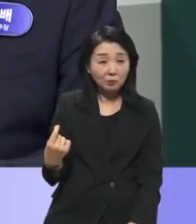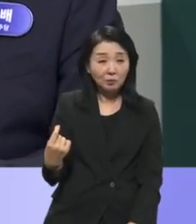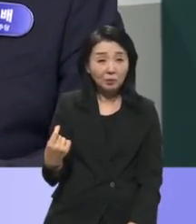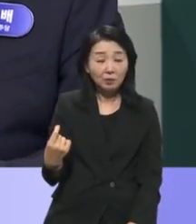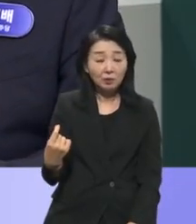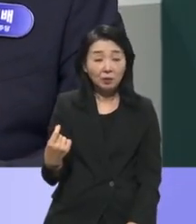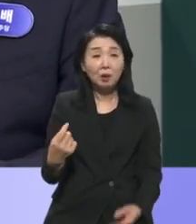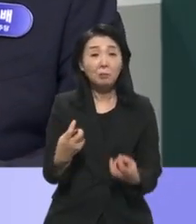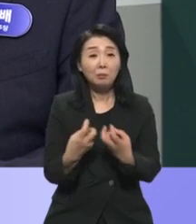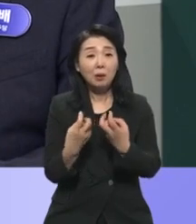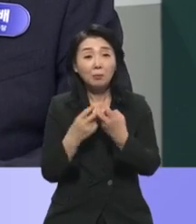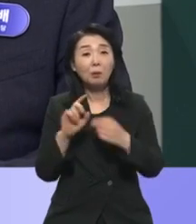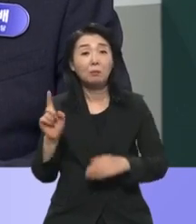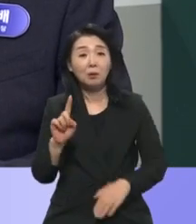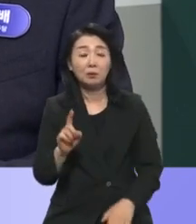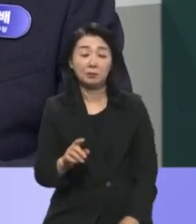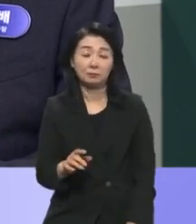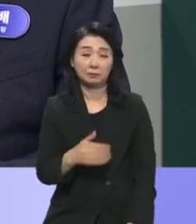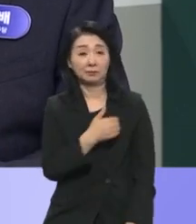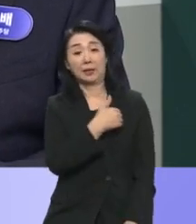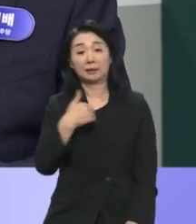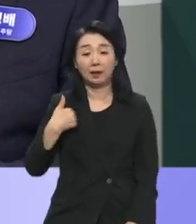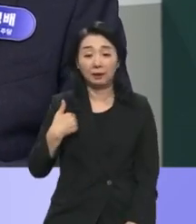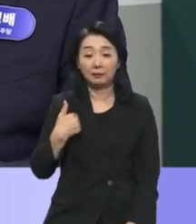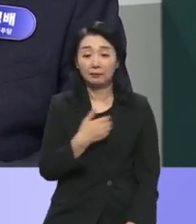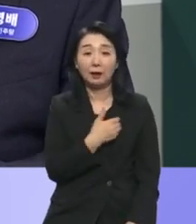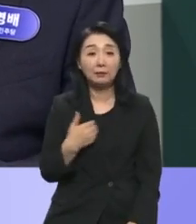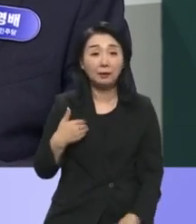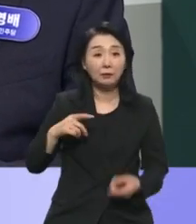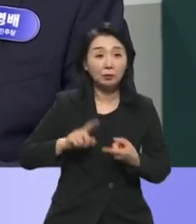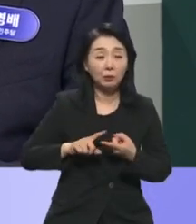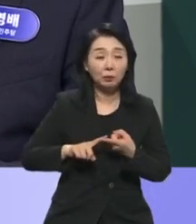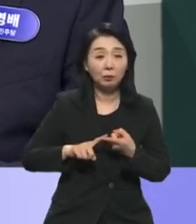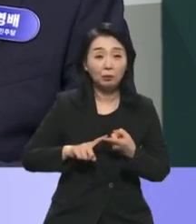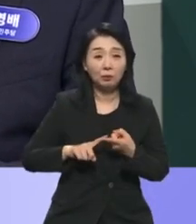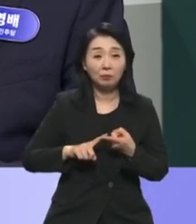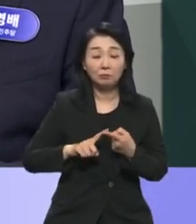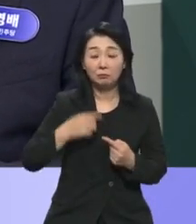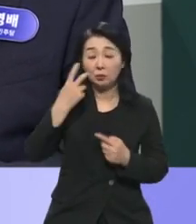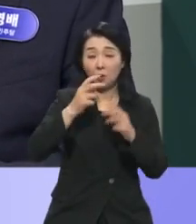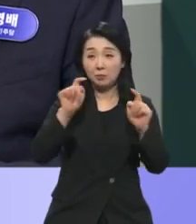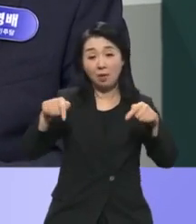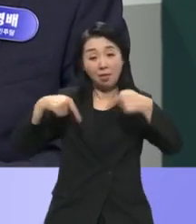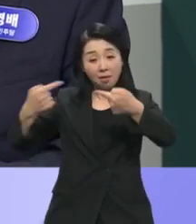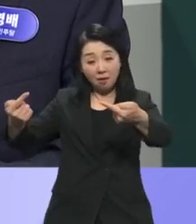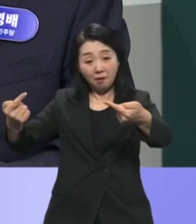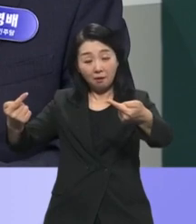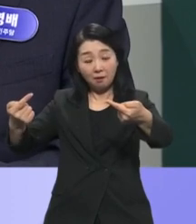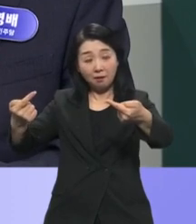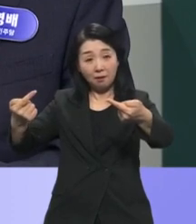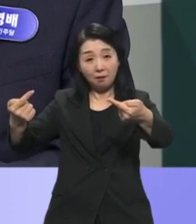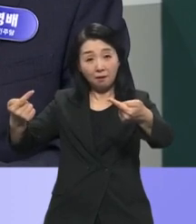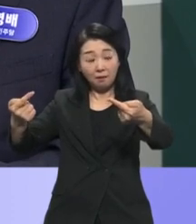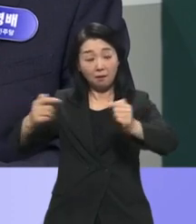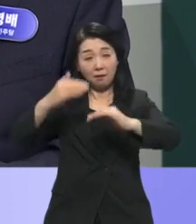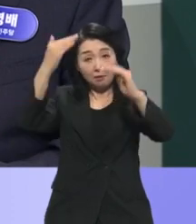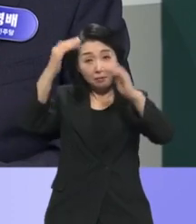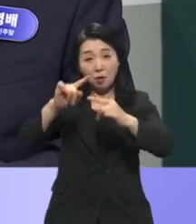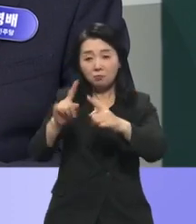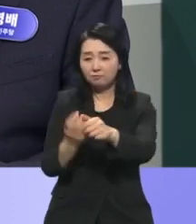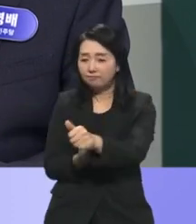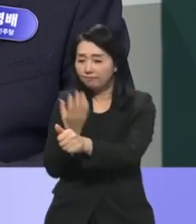출근은 저렇게 되는 거예요 정정당당하게 정말로 정정당당하게 검찰이 출두해서 있는 사실 그대로 얘기를 하고